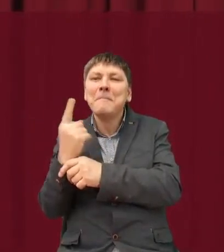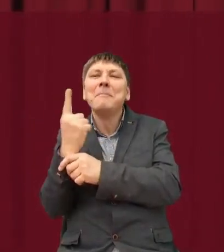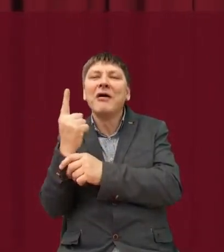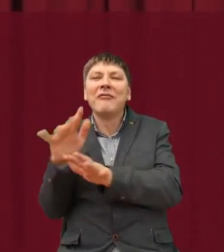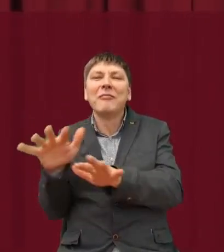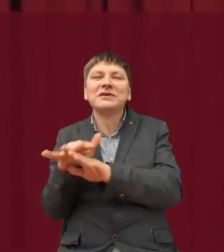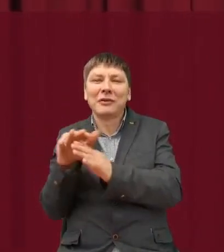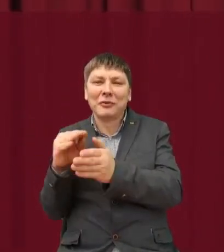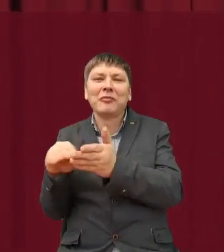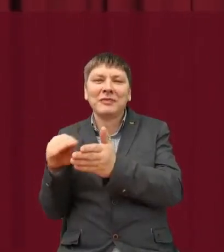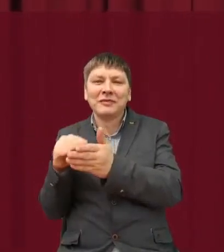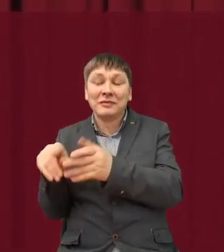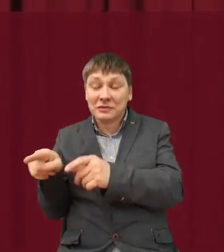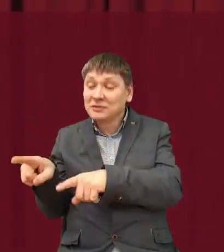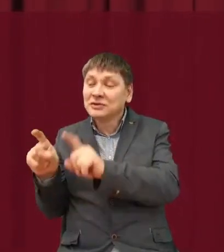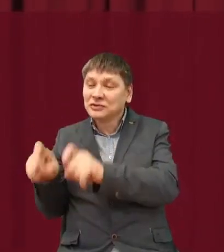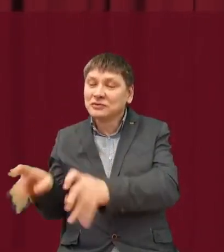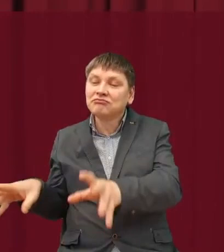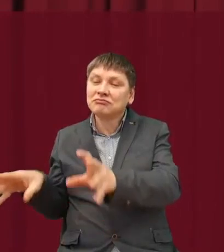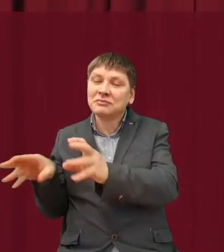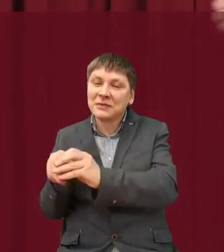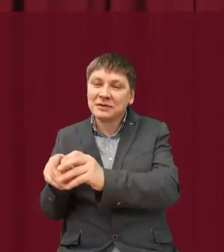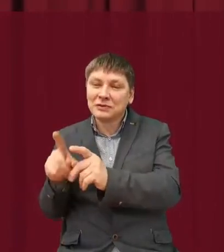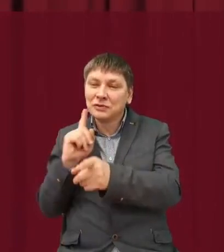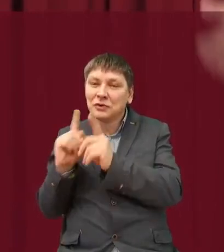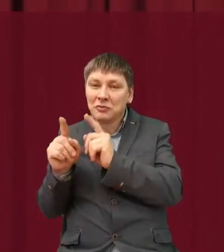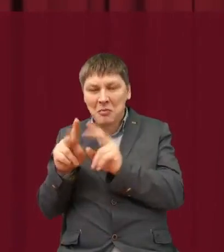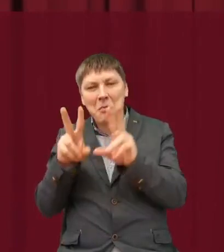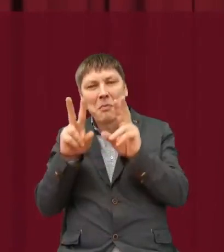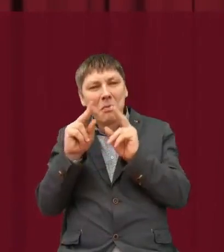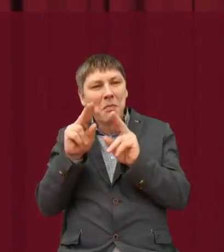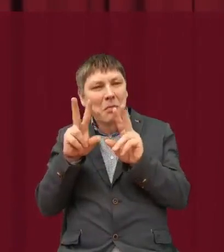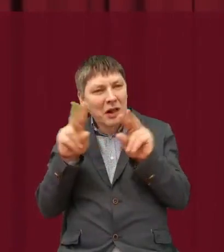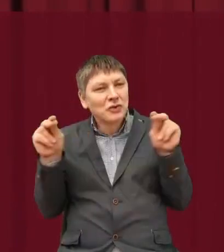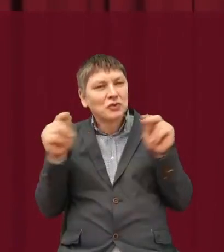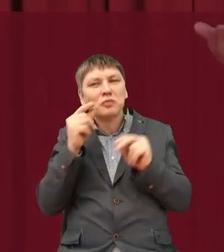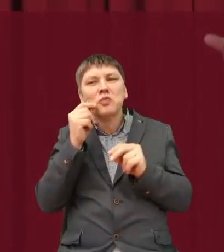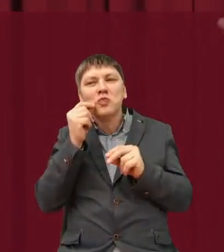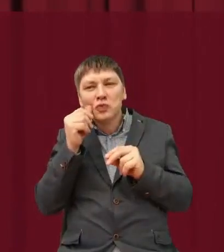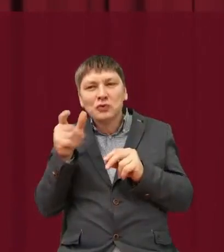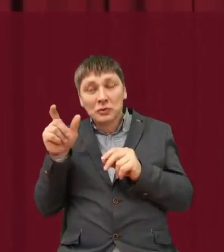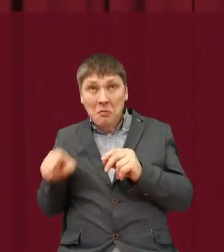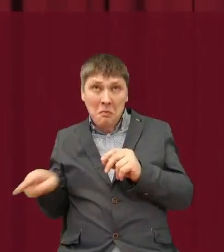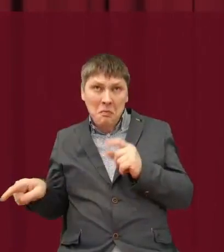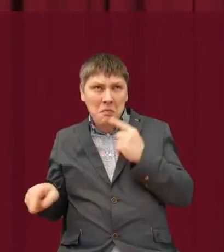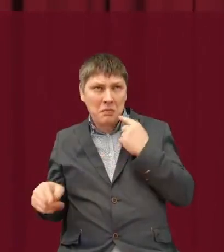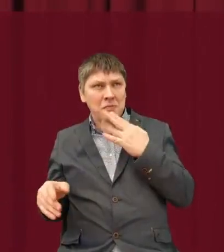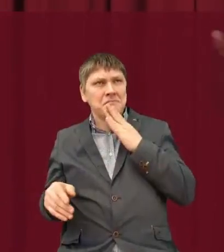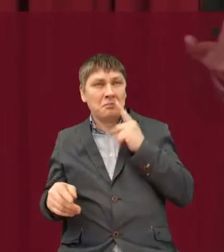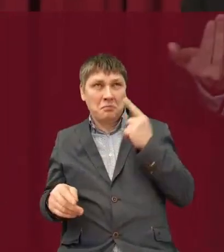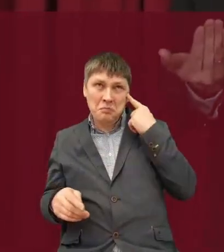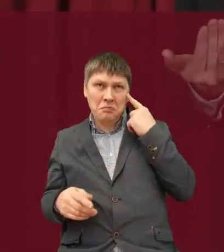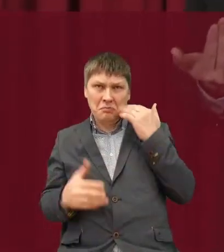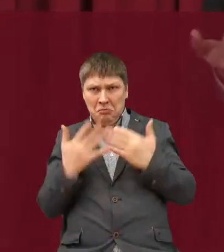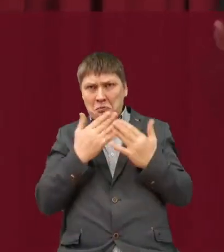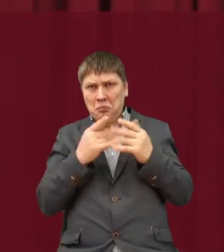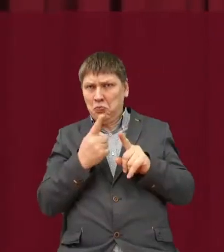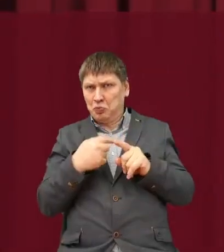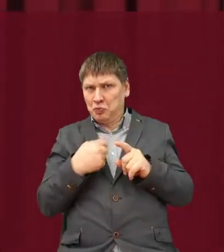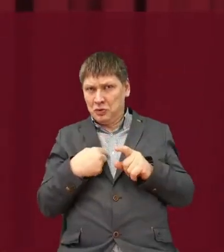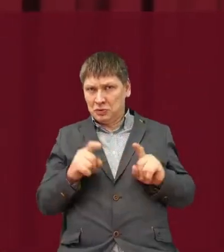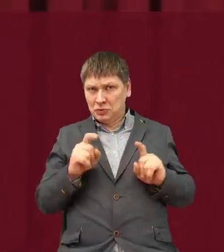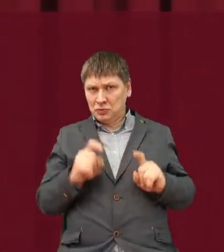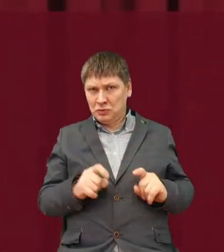первому псалму первый псалом первый стих Блажен муж и сестра начал рассуждать и задаваться вопросом